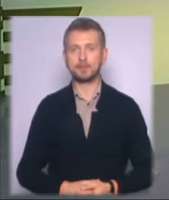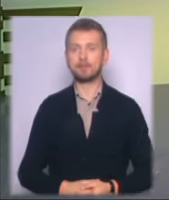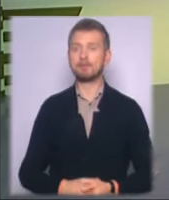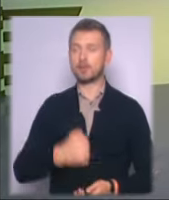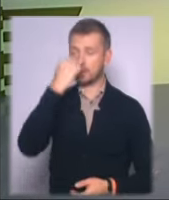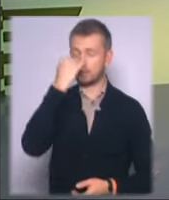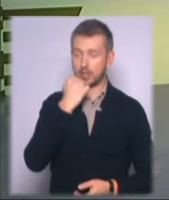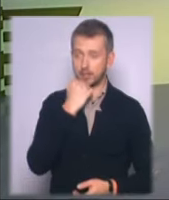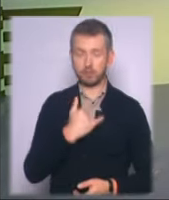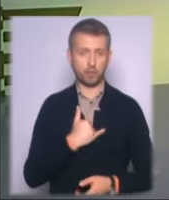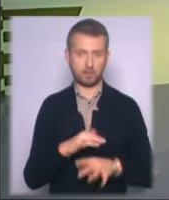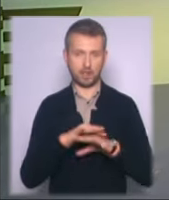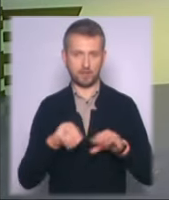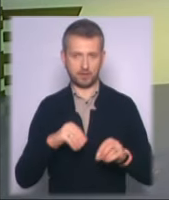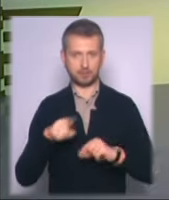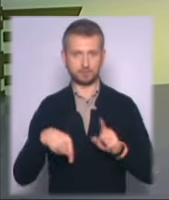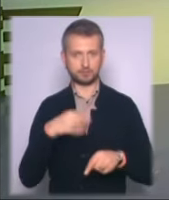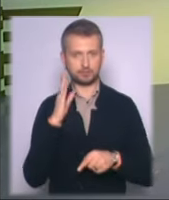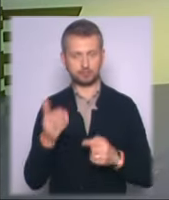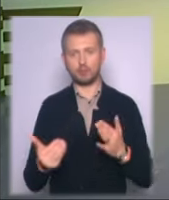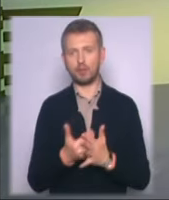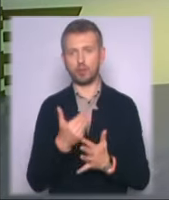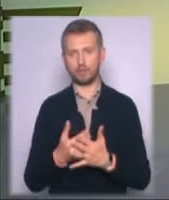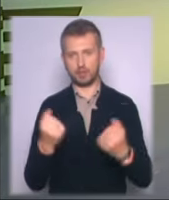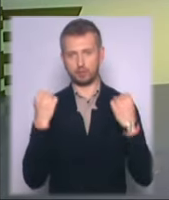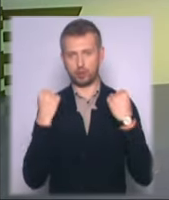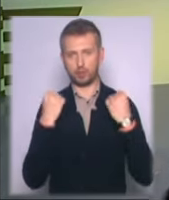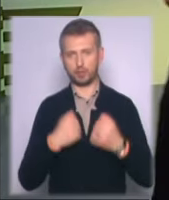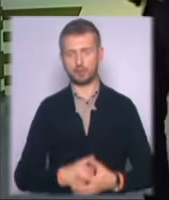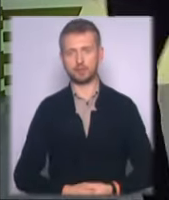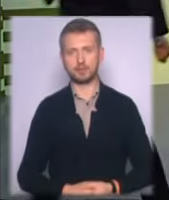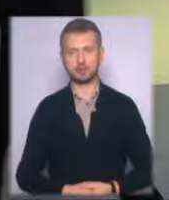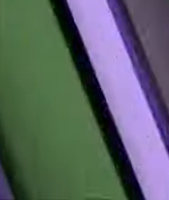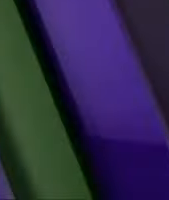Спасибі, Сергію. В мене все на цю годину. Наступний випуск о 21-й. Зараз спорт.